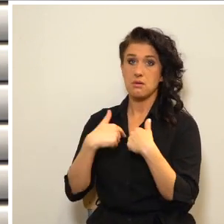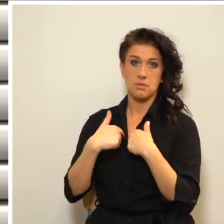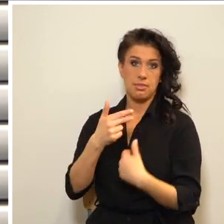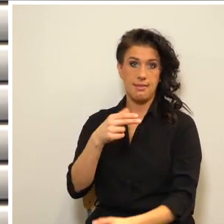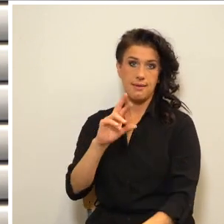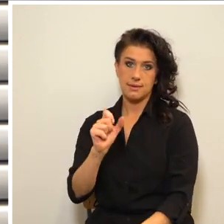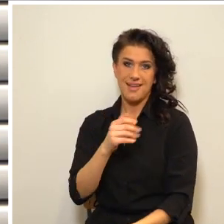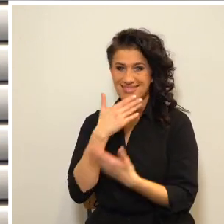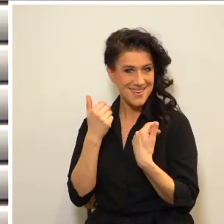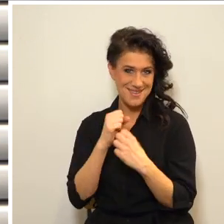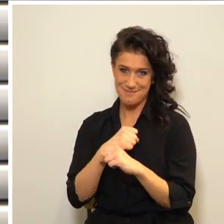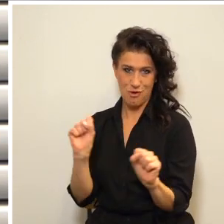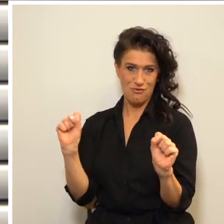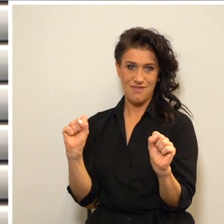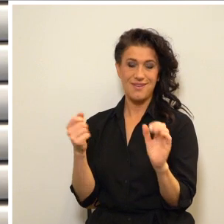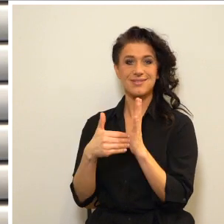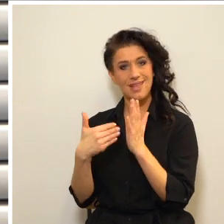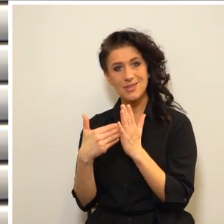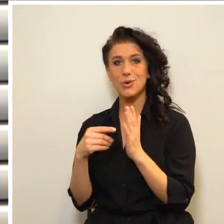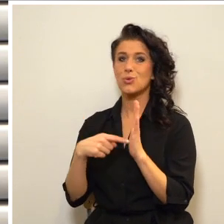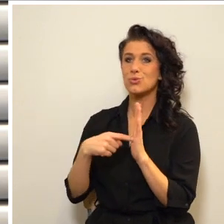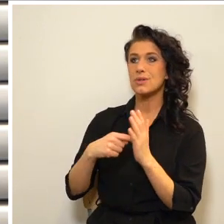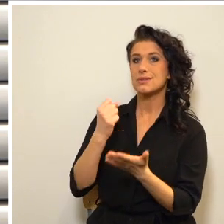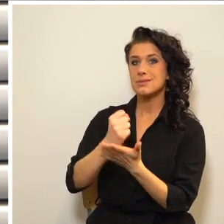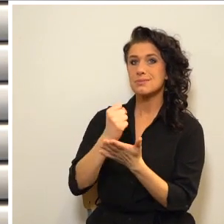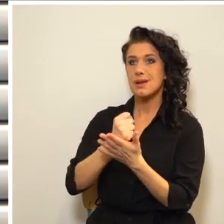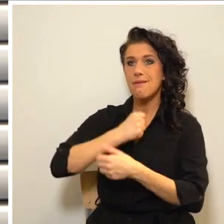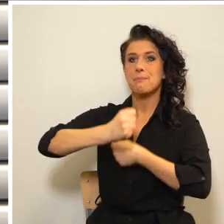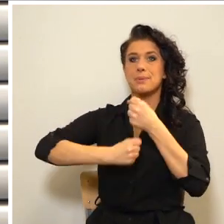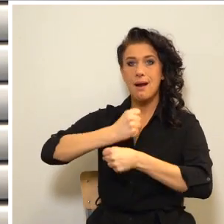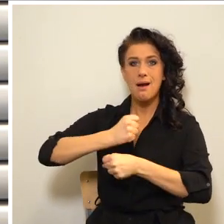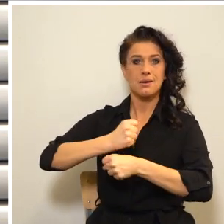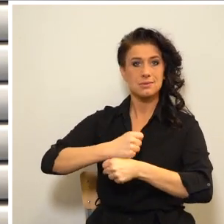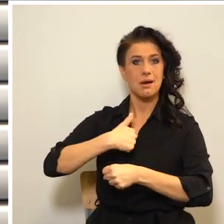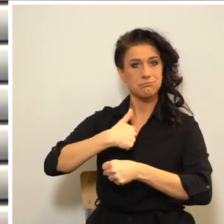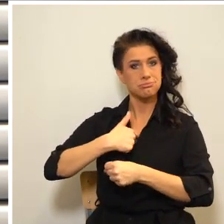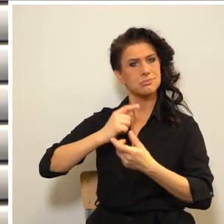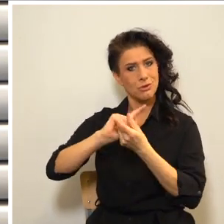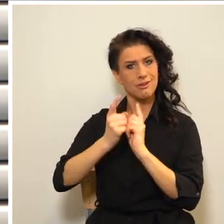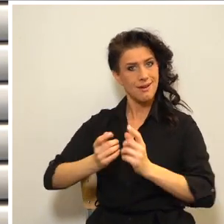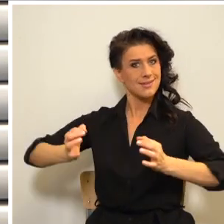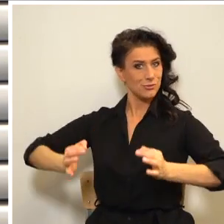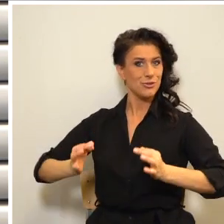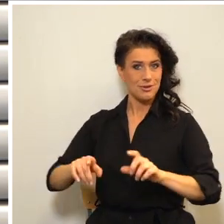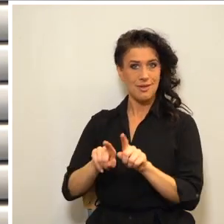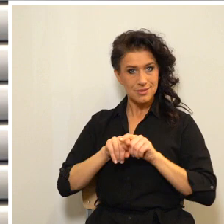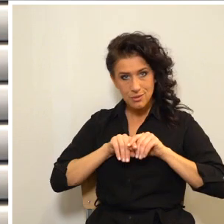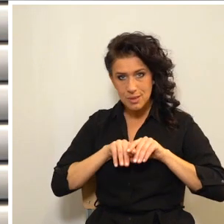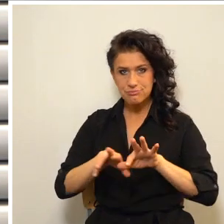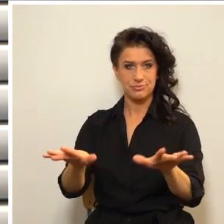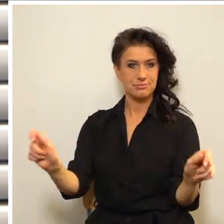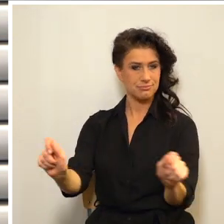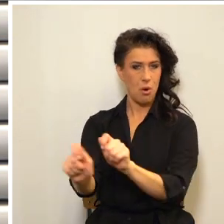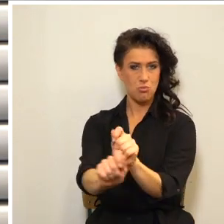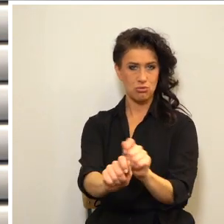więc tutaj jest kwestia naszej pracy nawet takiego spotkania jak to obecne tak